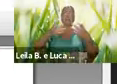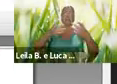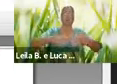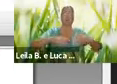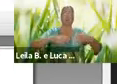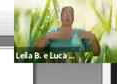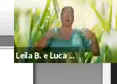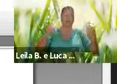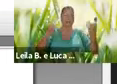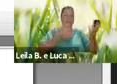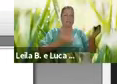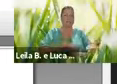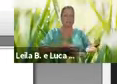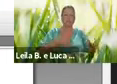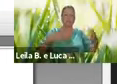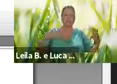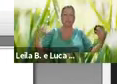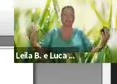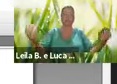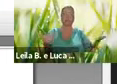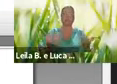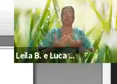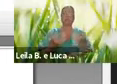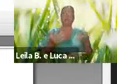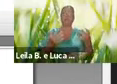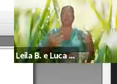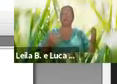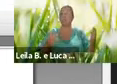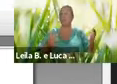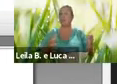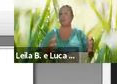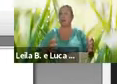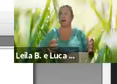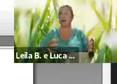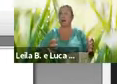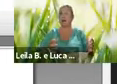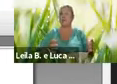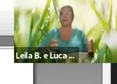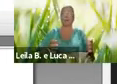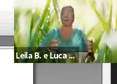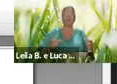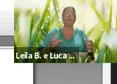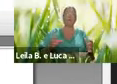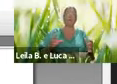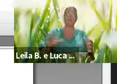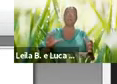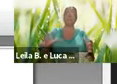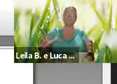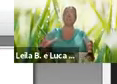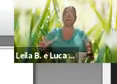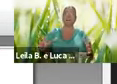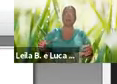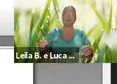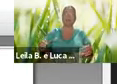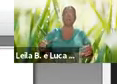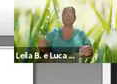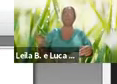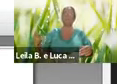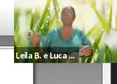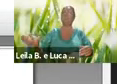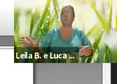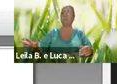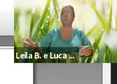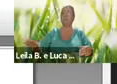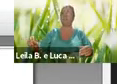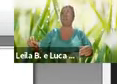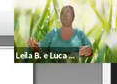E si mostrò a Andrea Luiz e a tutti quanti del piano spirituale un po' quasi umanizzato, ma un